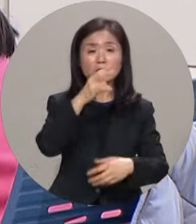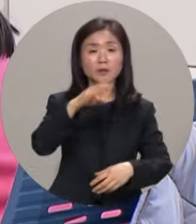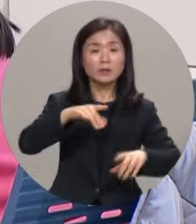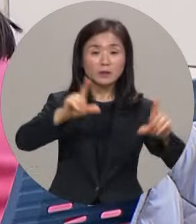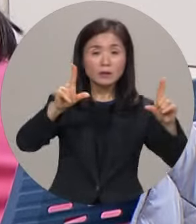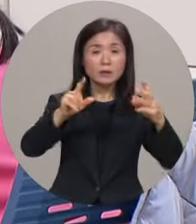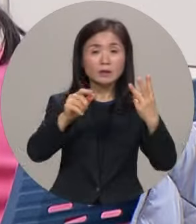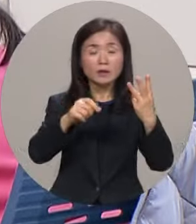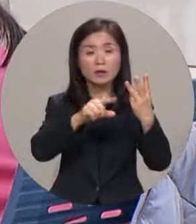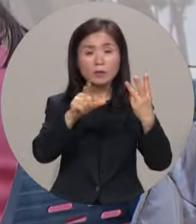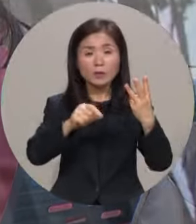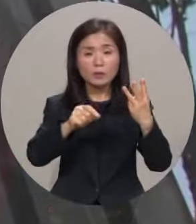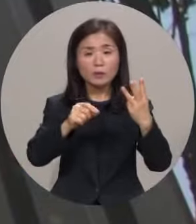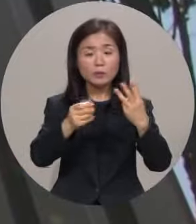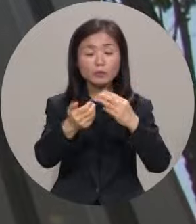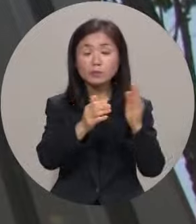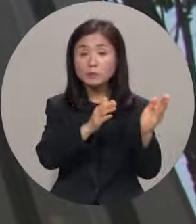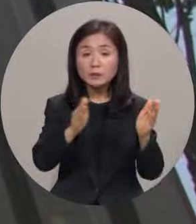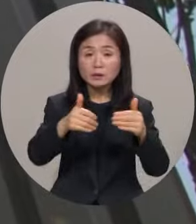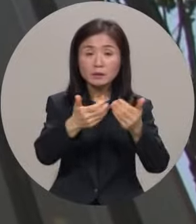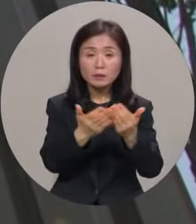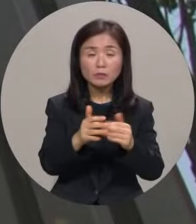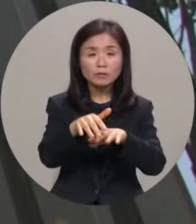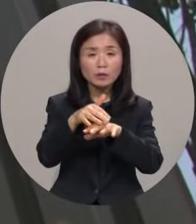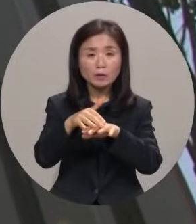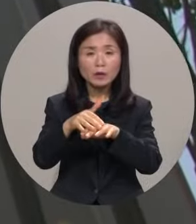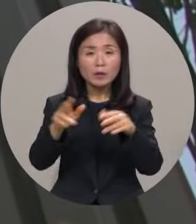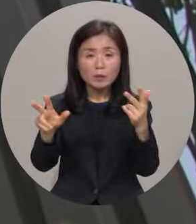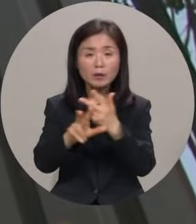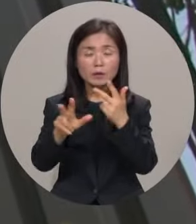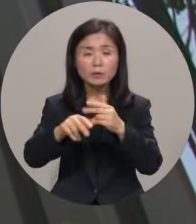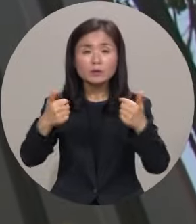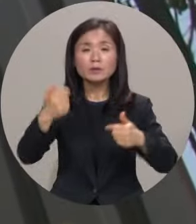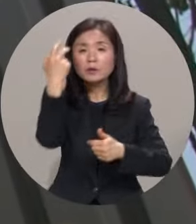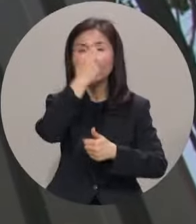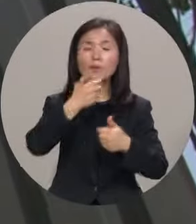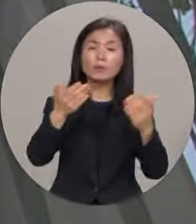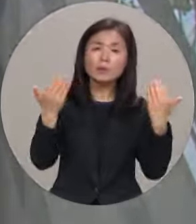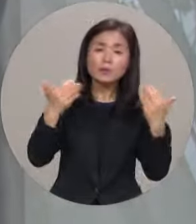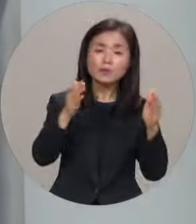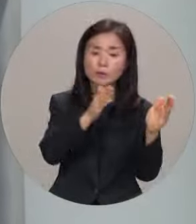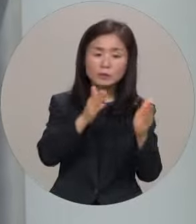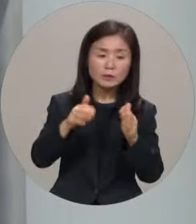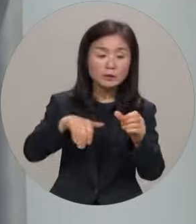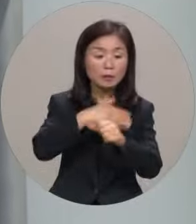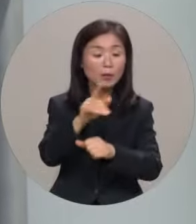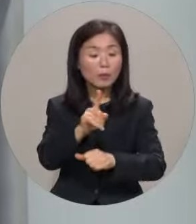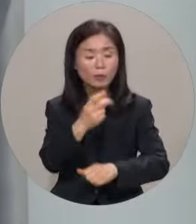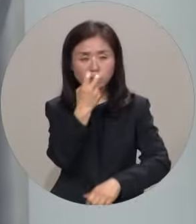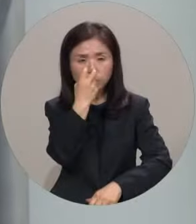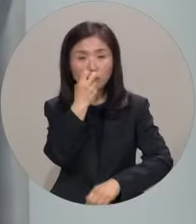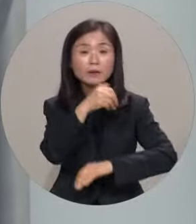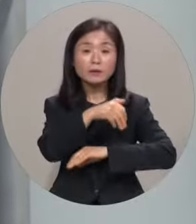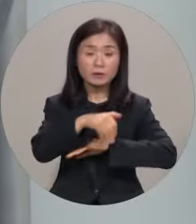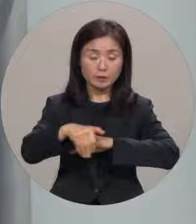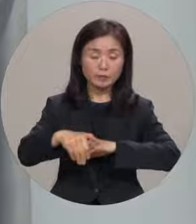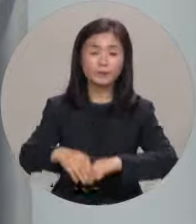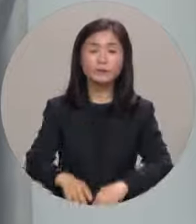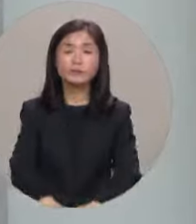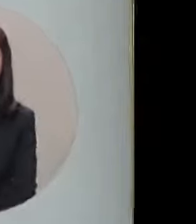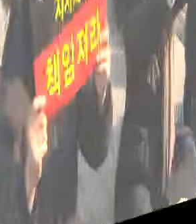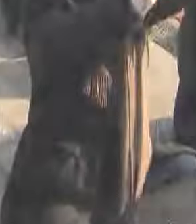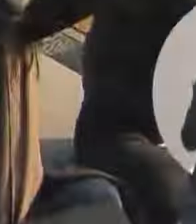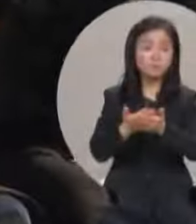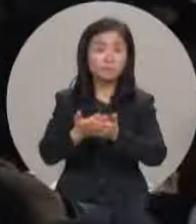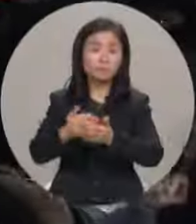준비 점검단을 구성하고 매주 늘봄학교 준비 상황을 점검한다는 계획입니다 EBS 뉴스 배정입니다